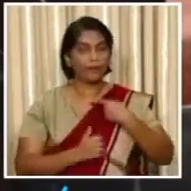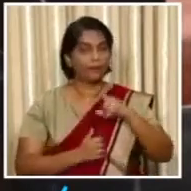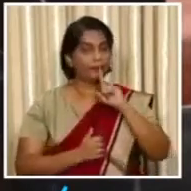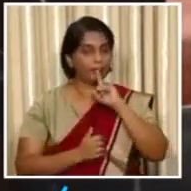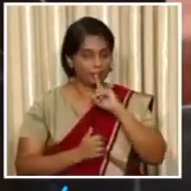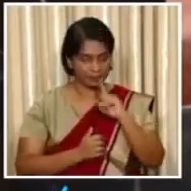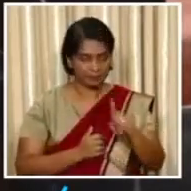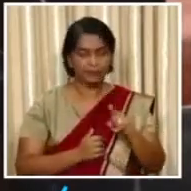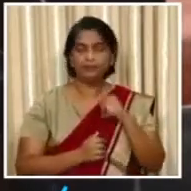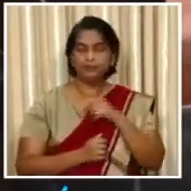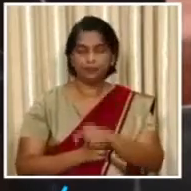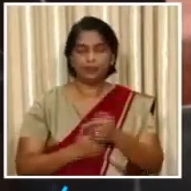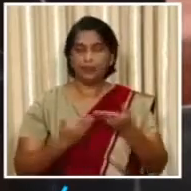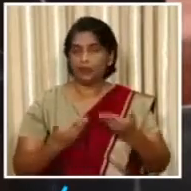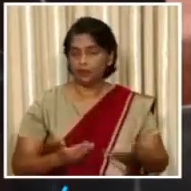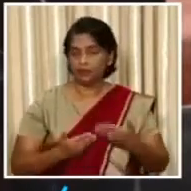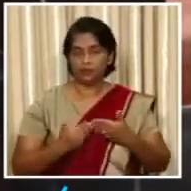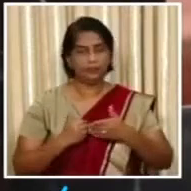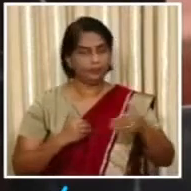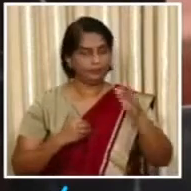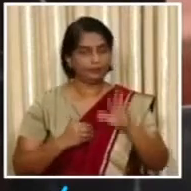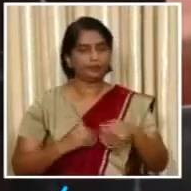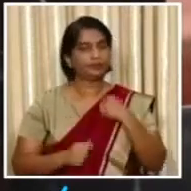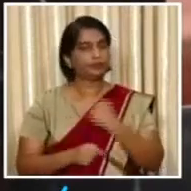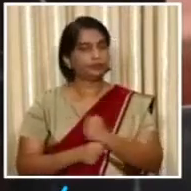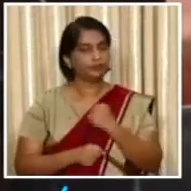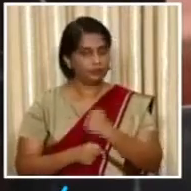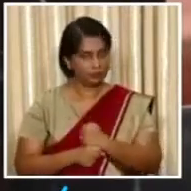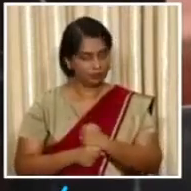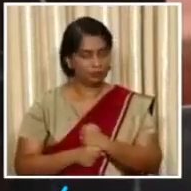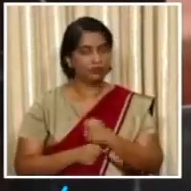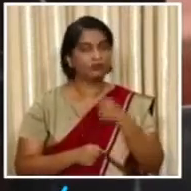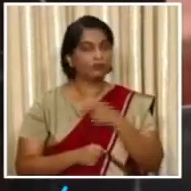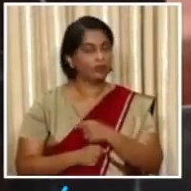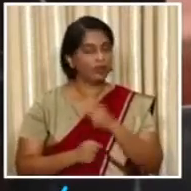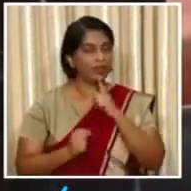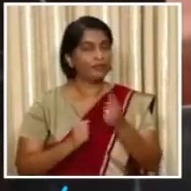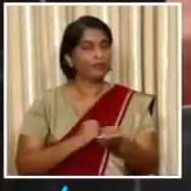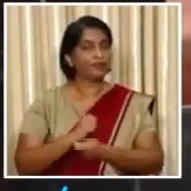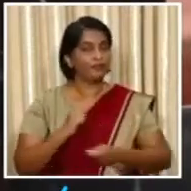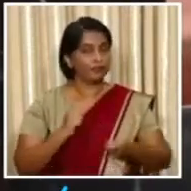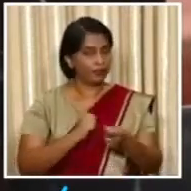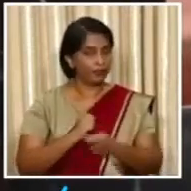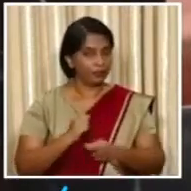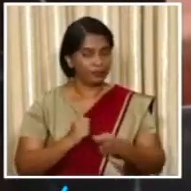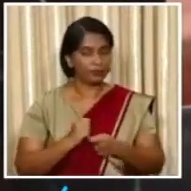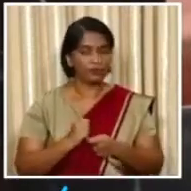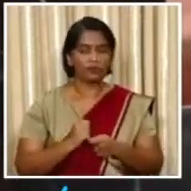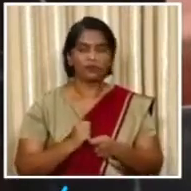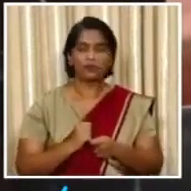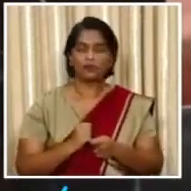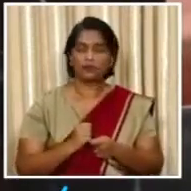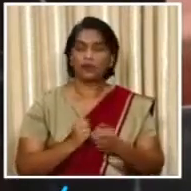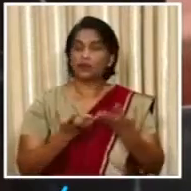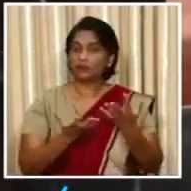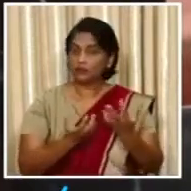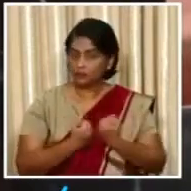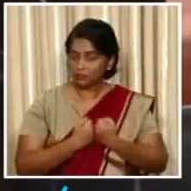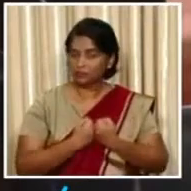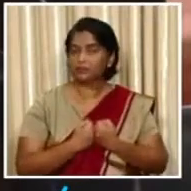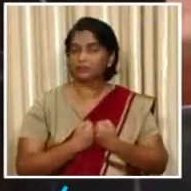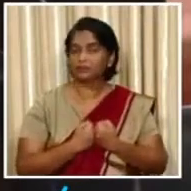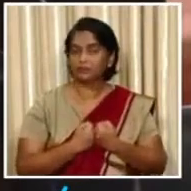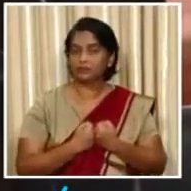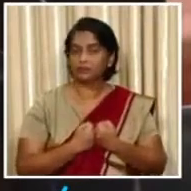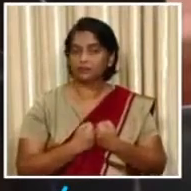நிலைமையில் அரசாங்க விதை உற்பத்தி பண்ணைகளில் கூட இன்று நெல்லின் விலை உயர்ந்திருக்கின்றது. அதாவது,